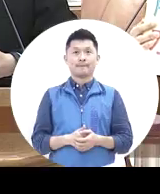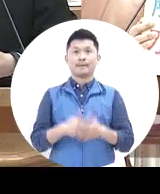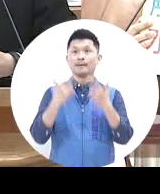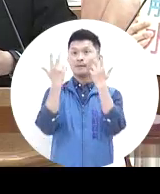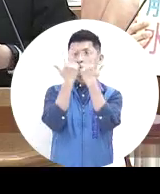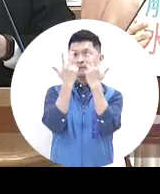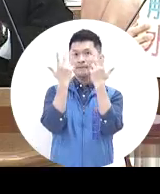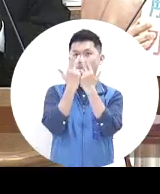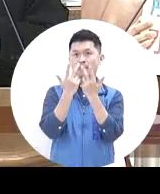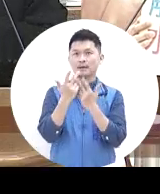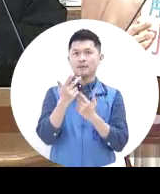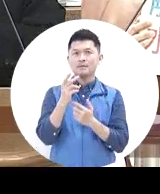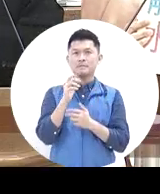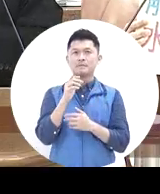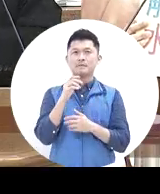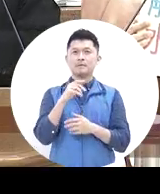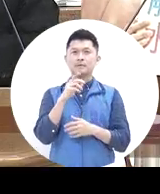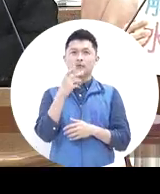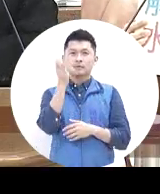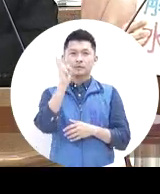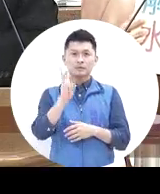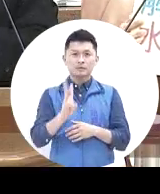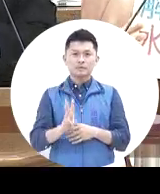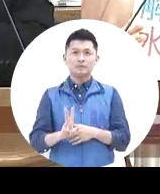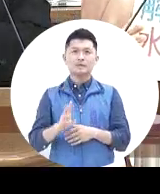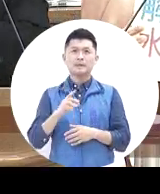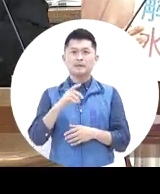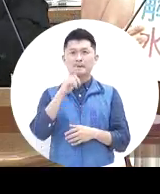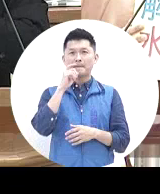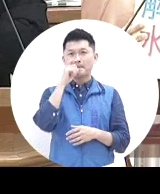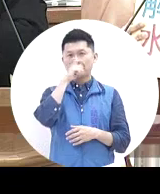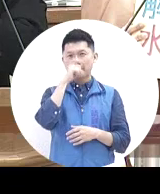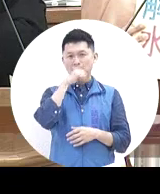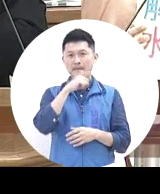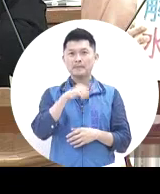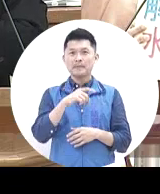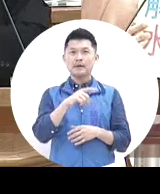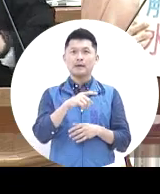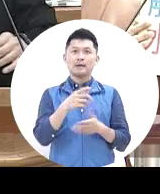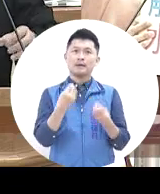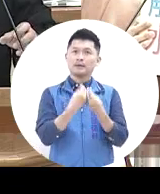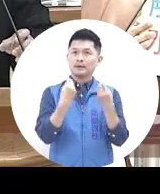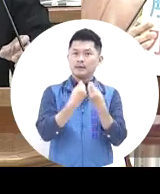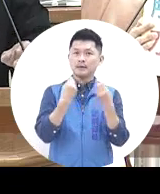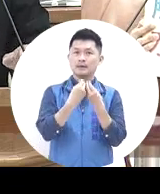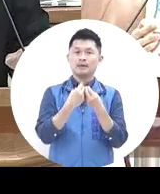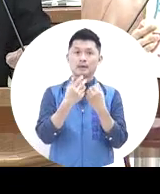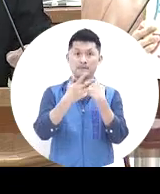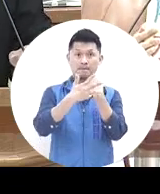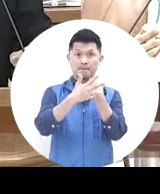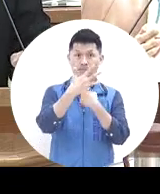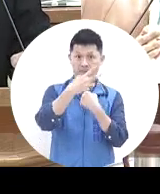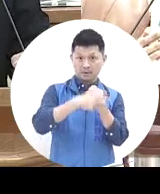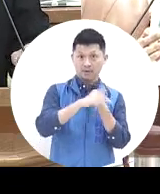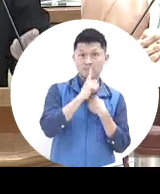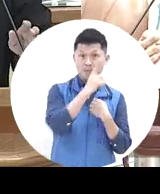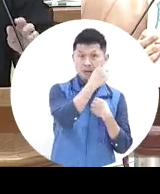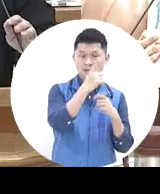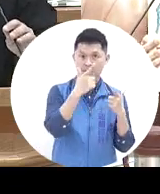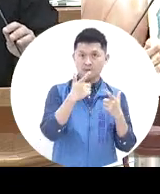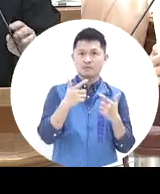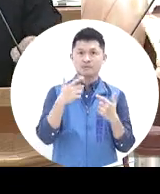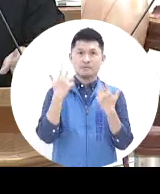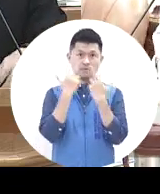问题哈，应该直接问去倒位，不是干那八里。咱新北市有4座的污